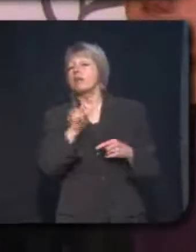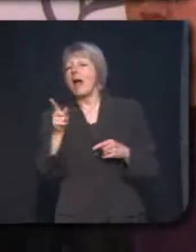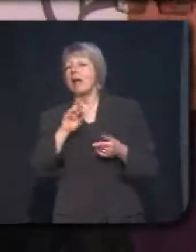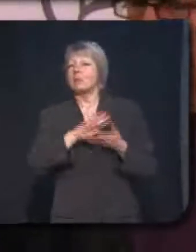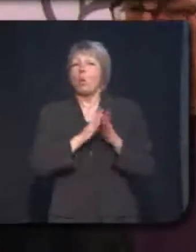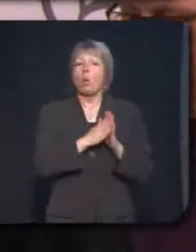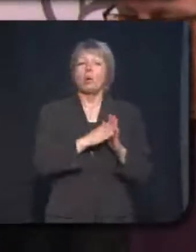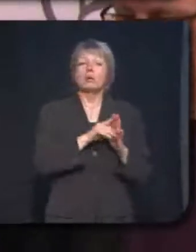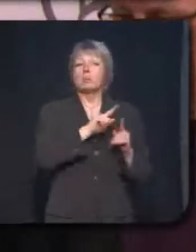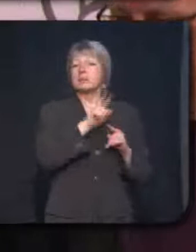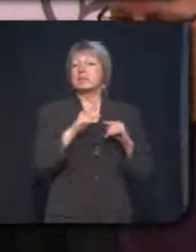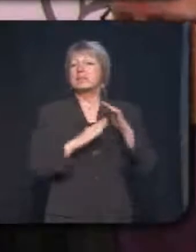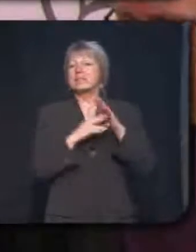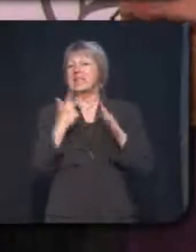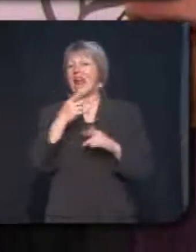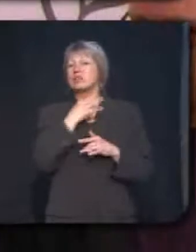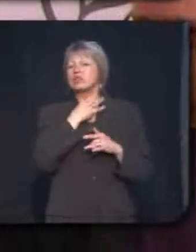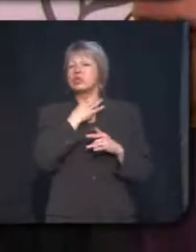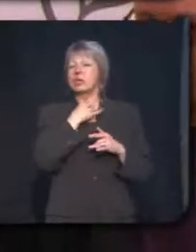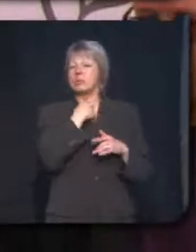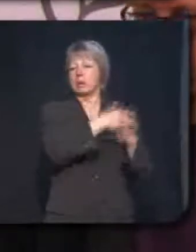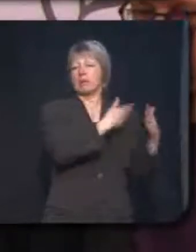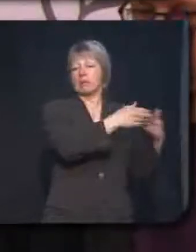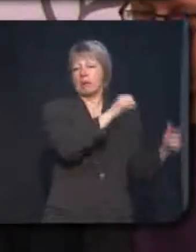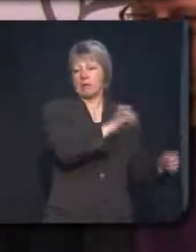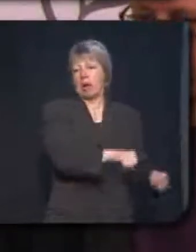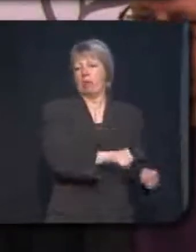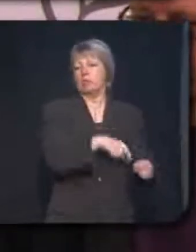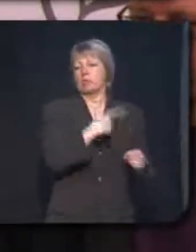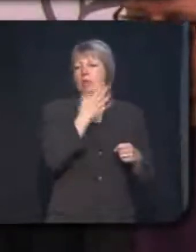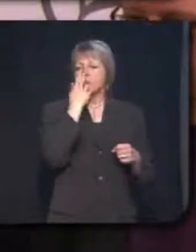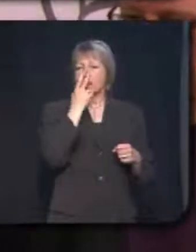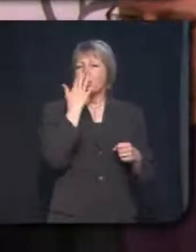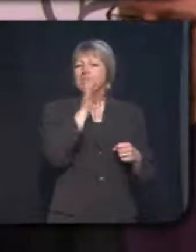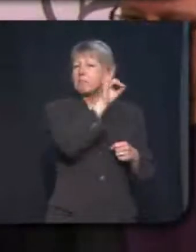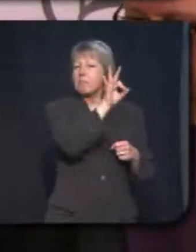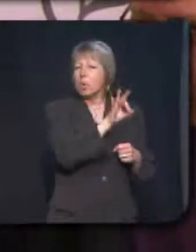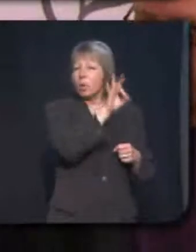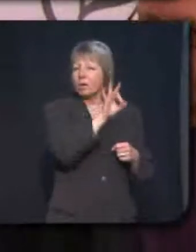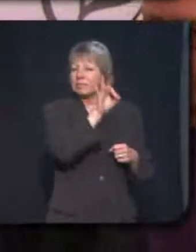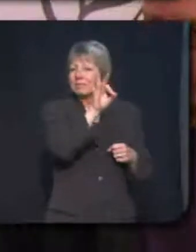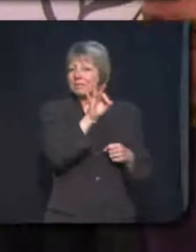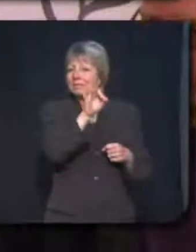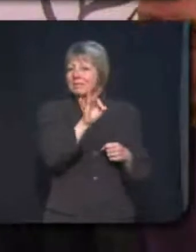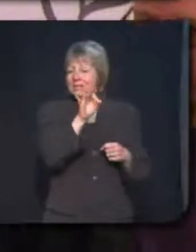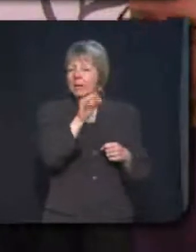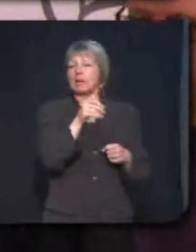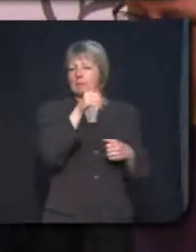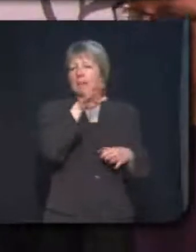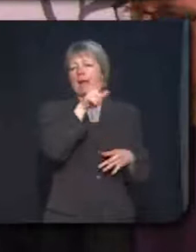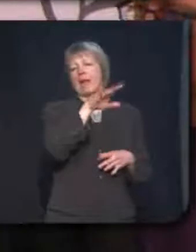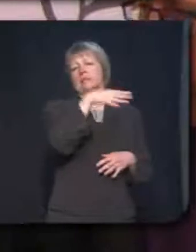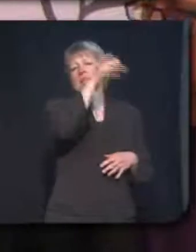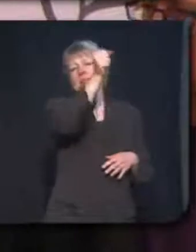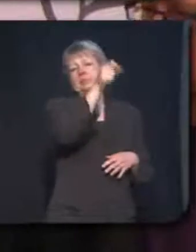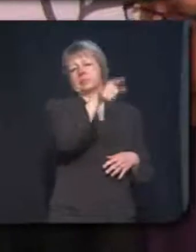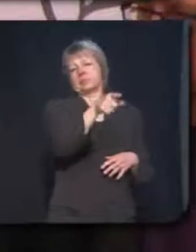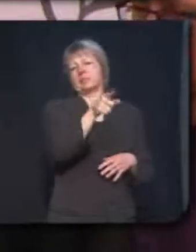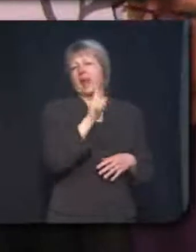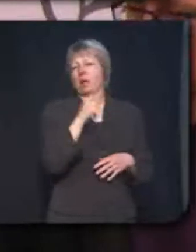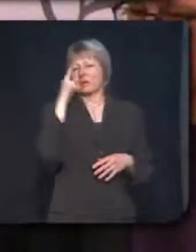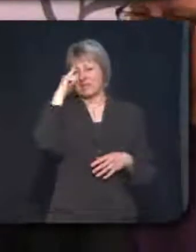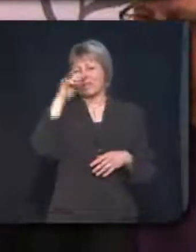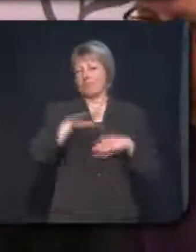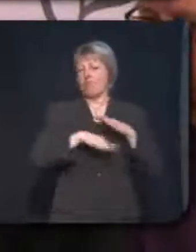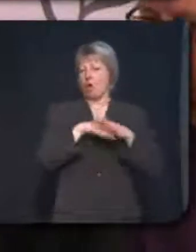der Punktzahl wird dann bewertet welche Antrag oder welche Personen die meisten Zustimmung hat das ist auch hier sehr sinnvoll das einzuführen weil